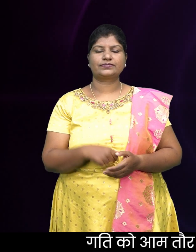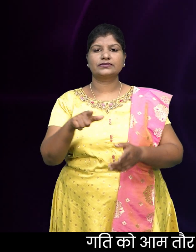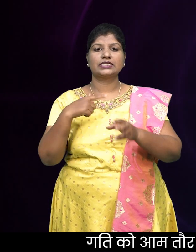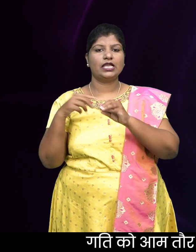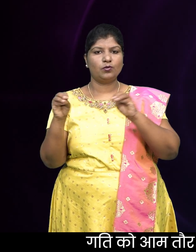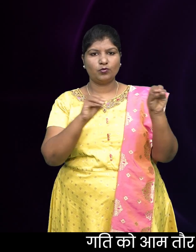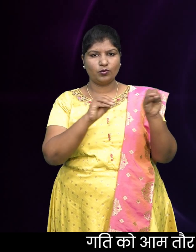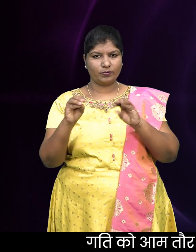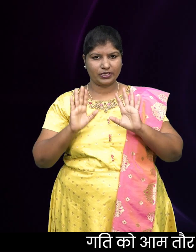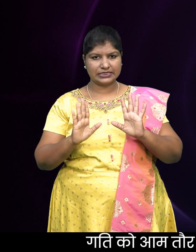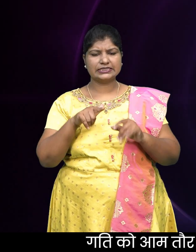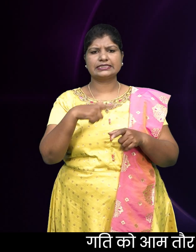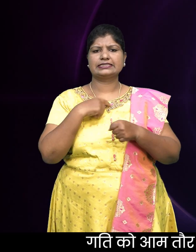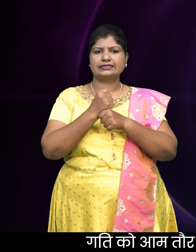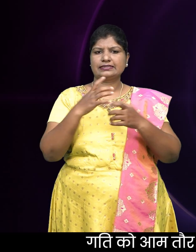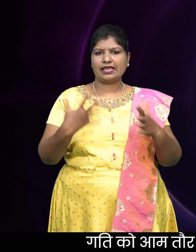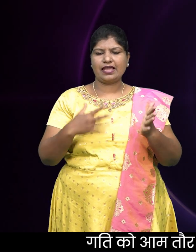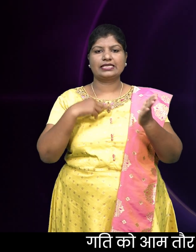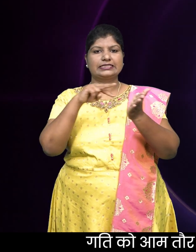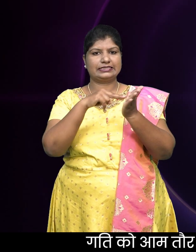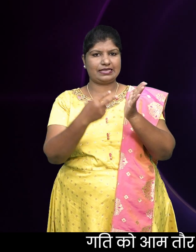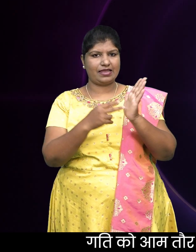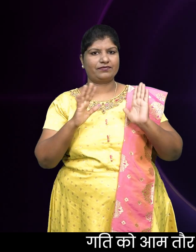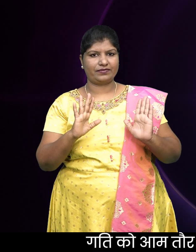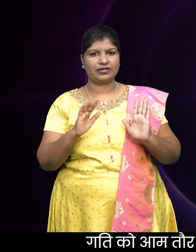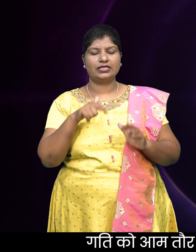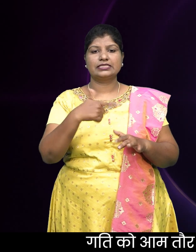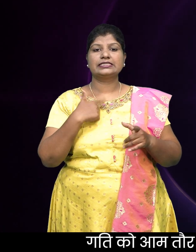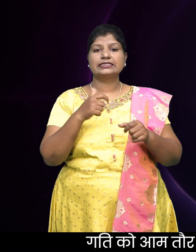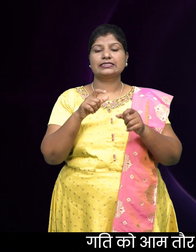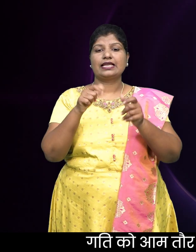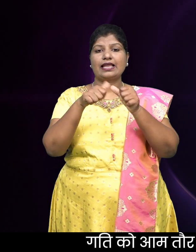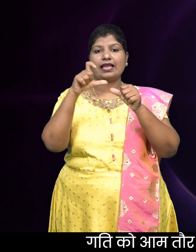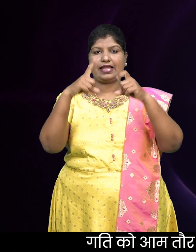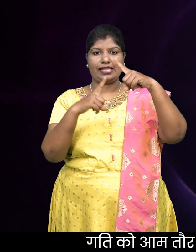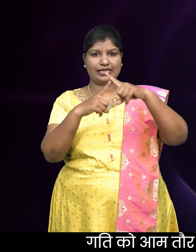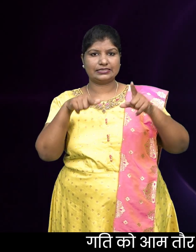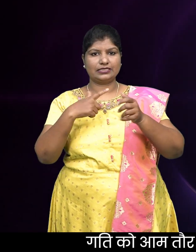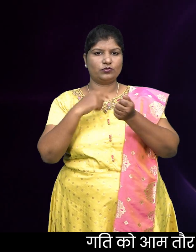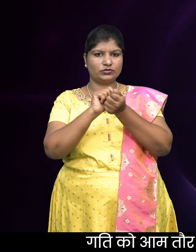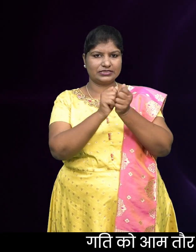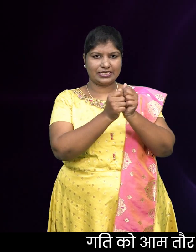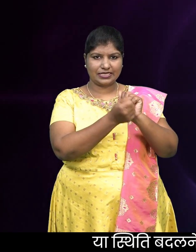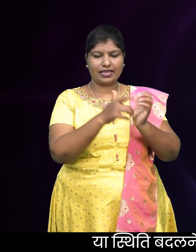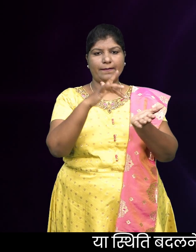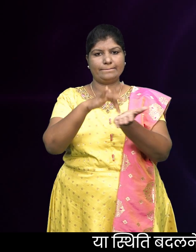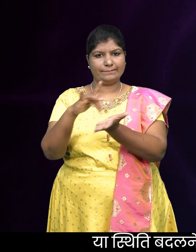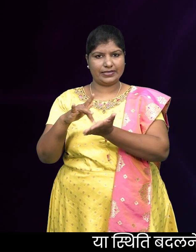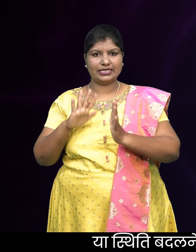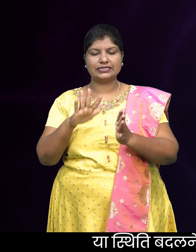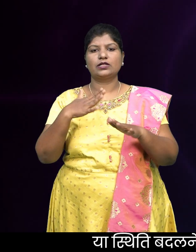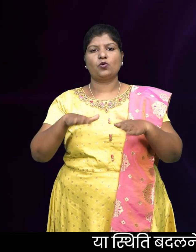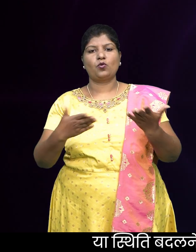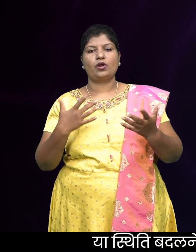गति को आमतौर पर शरीर के एक या अधिक हिस्सों द्वारा स्थान या